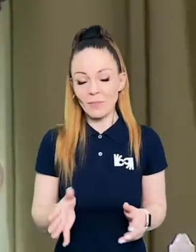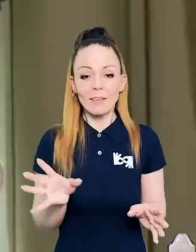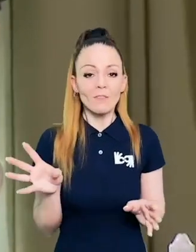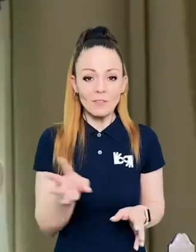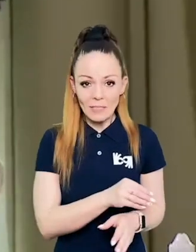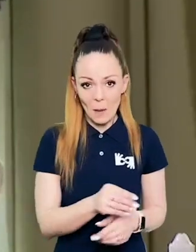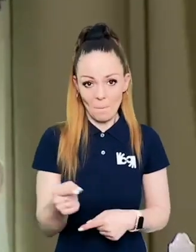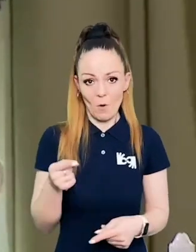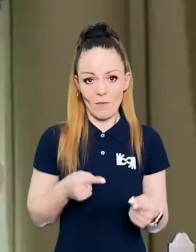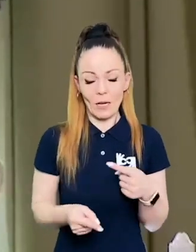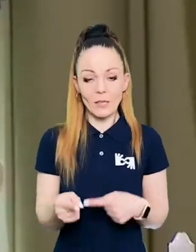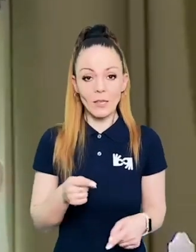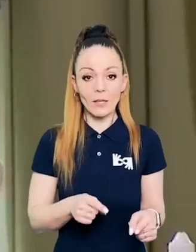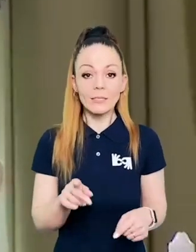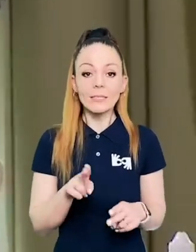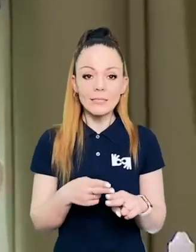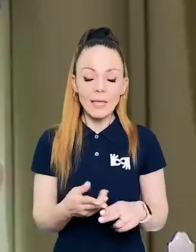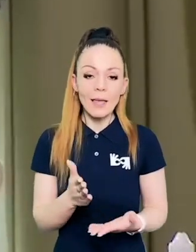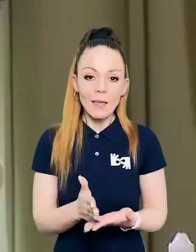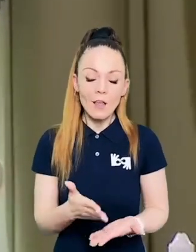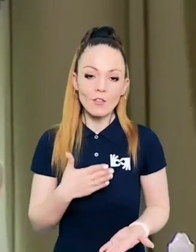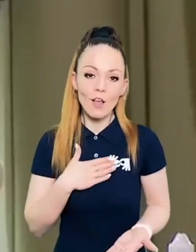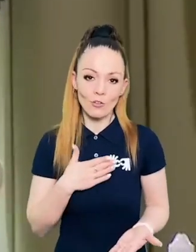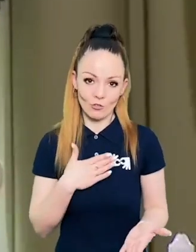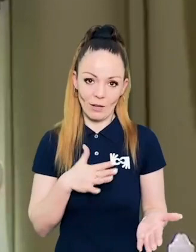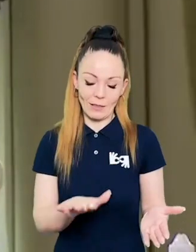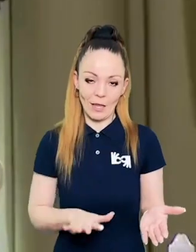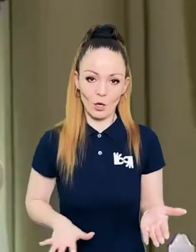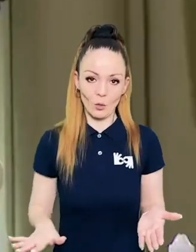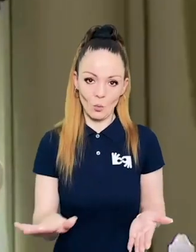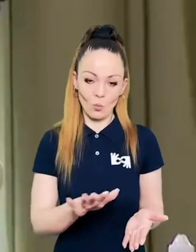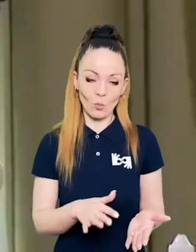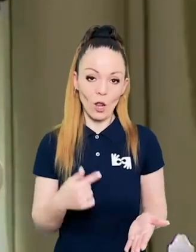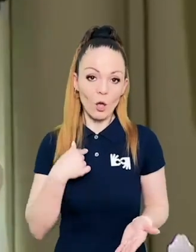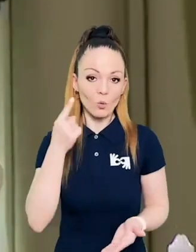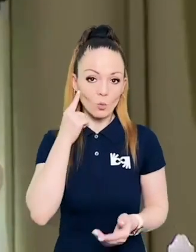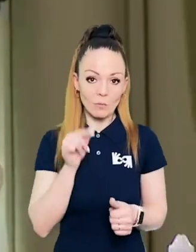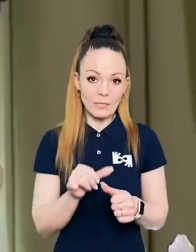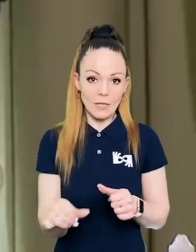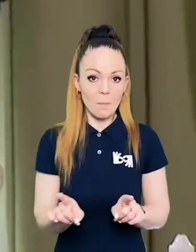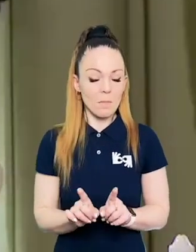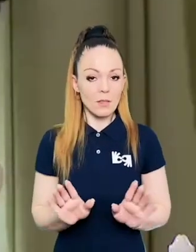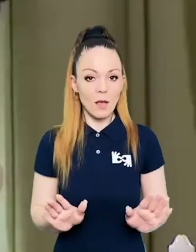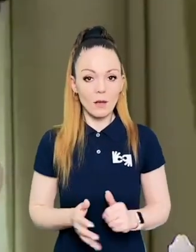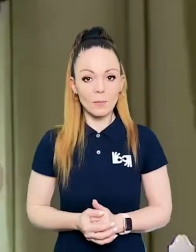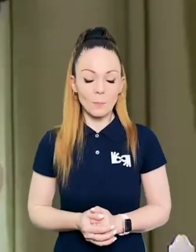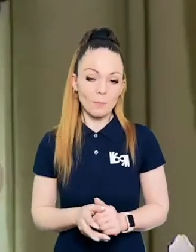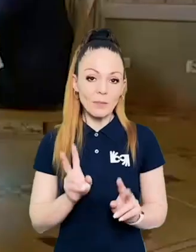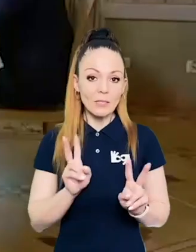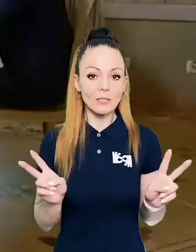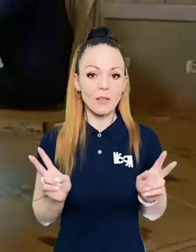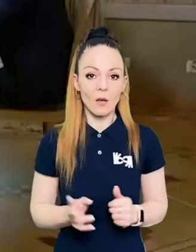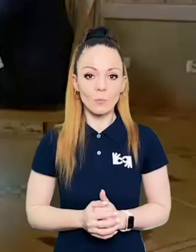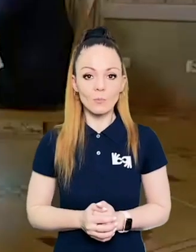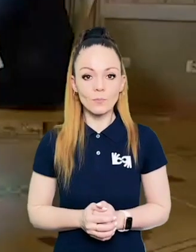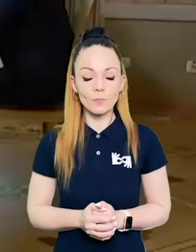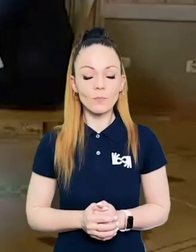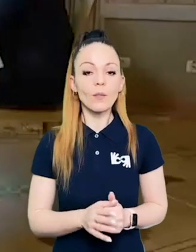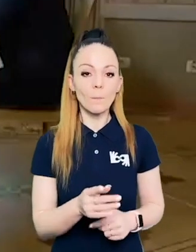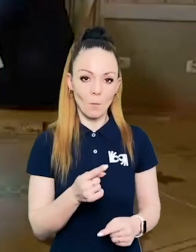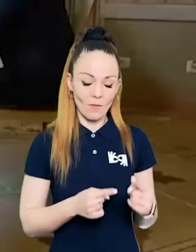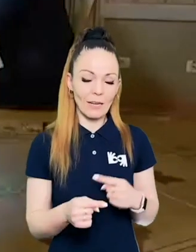І все це повернеться, бо це є наша територія. Ну, думаю саме так. Не